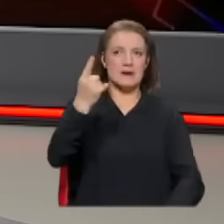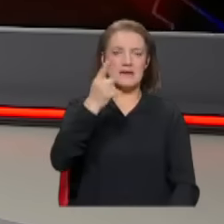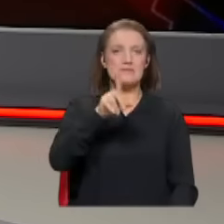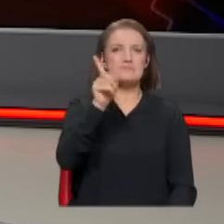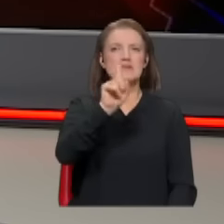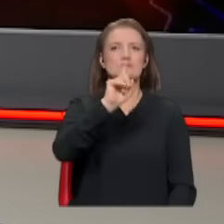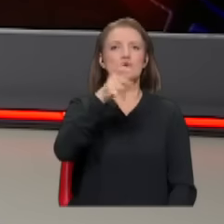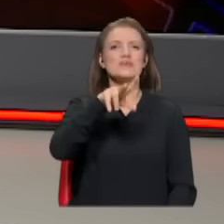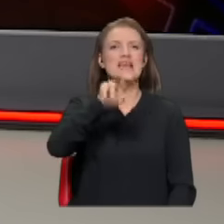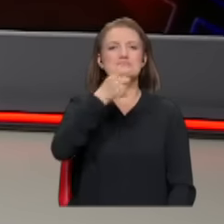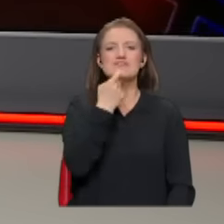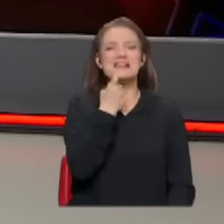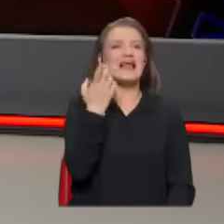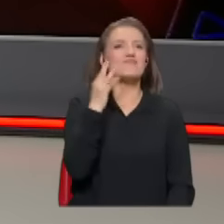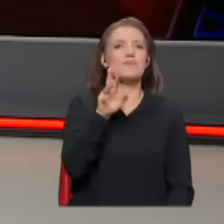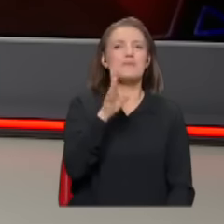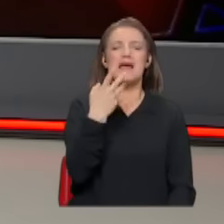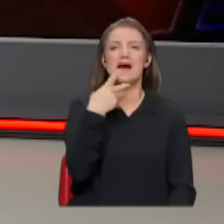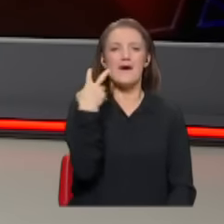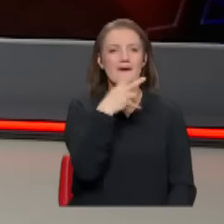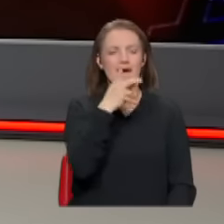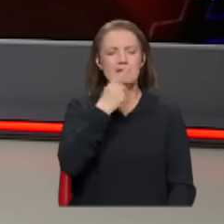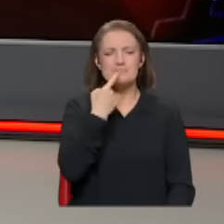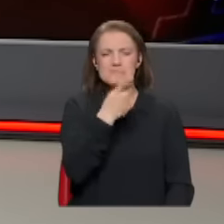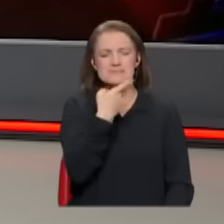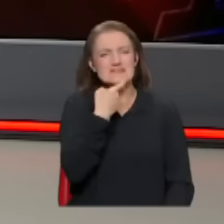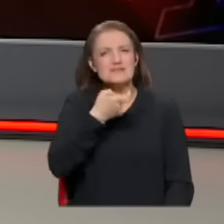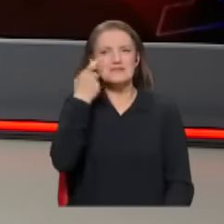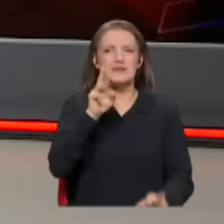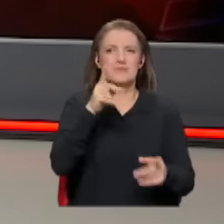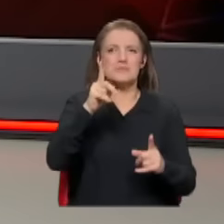Retro bir kare yani, öyle renkler, öyle bir yerde konuşmuş ki buradaki fontlar filan.